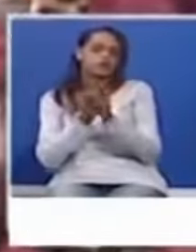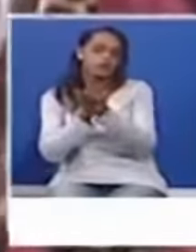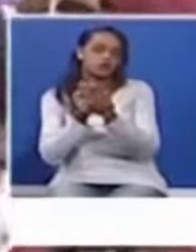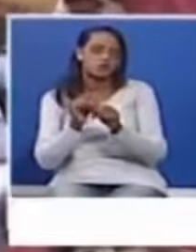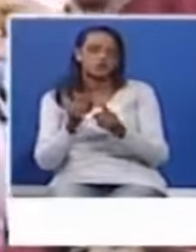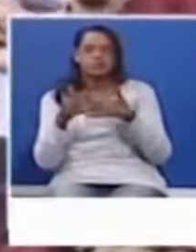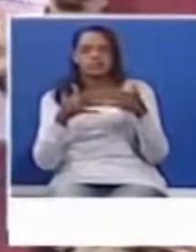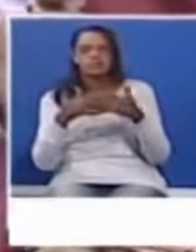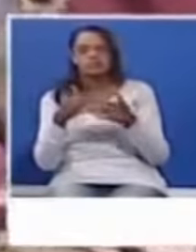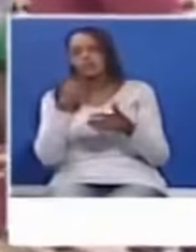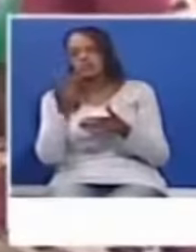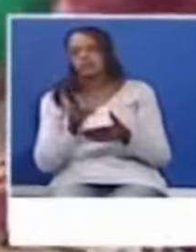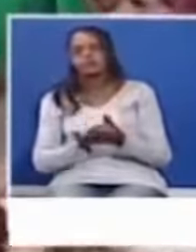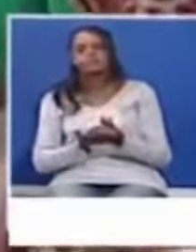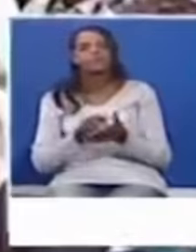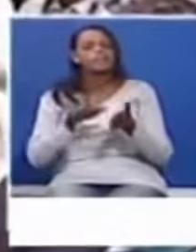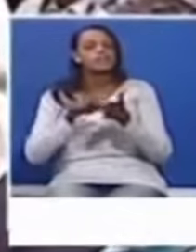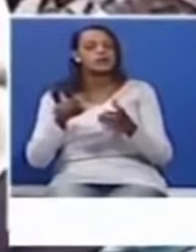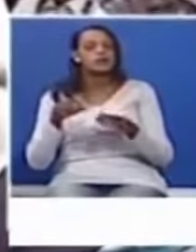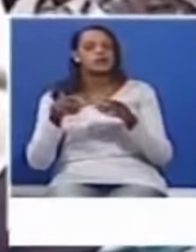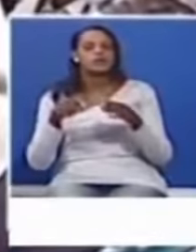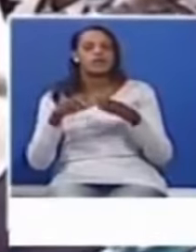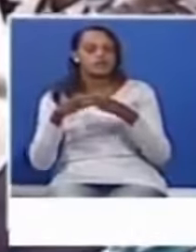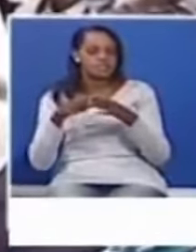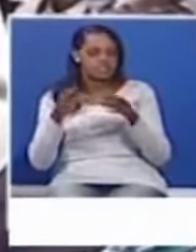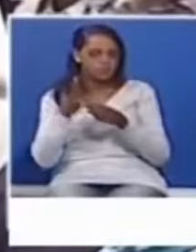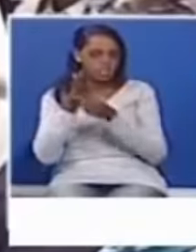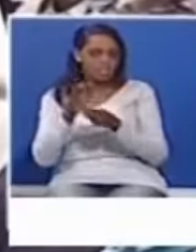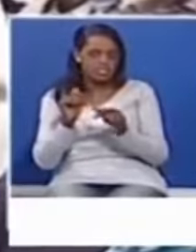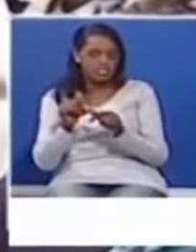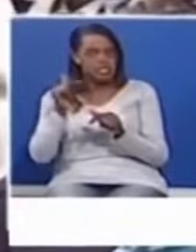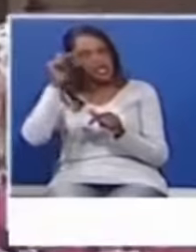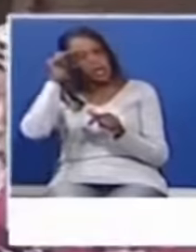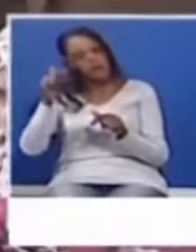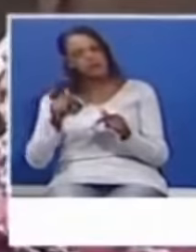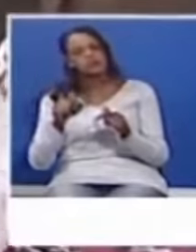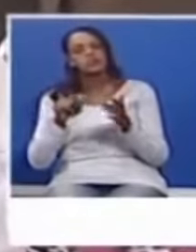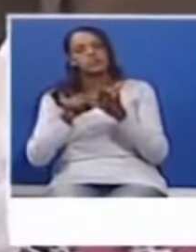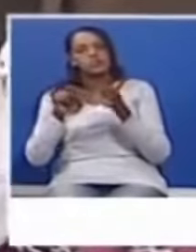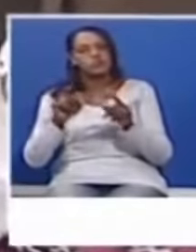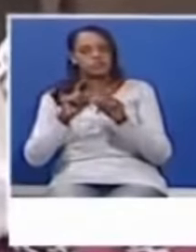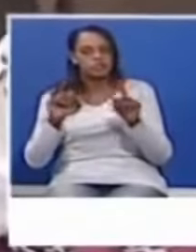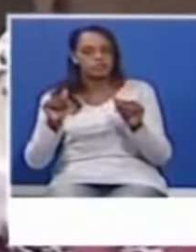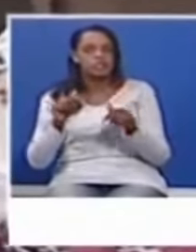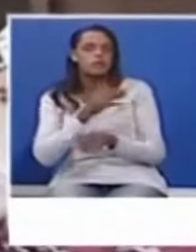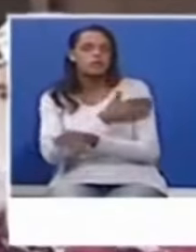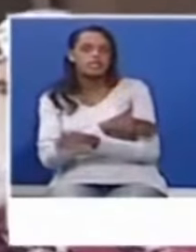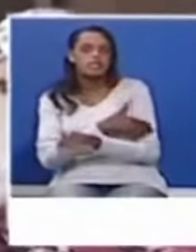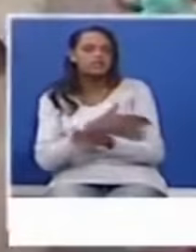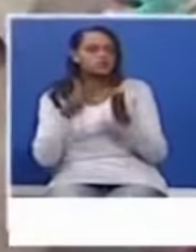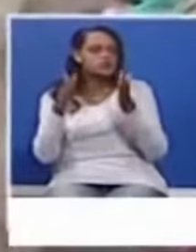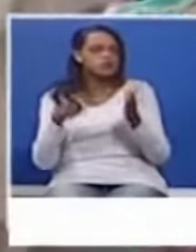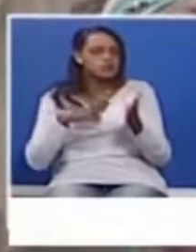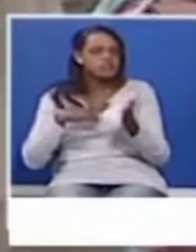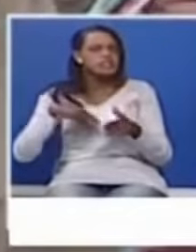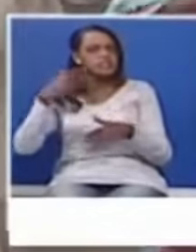ክነጥፉ ኣዘኻኺሩ። ዝተመርፁ ኣመሓደርትን ኣካየድቲ ስራሕን ብወገኖም ኣሚኑ ንዝመረፆም ህዝቢ ብትግሃትን ቅንዕና ንምግልጋል ዘለዎም ቅርብነት